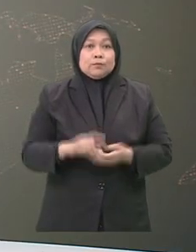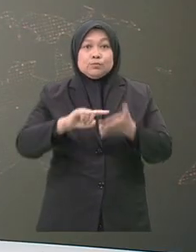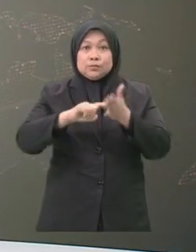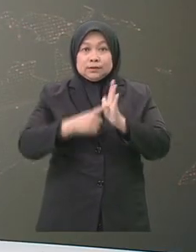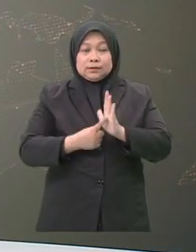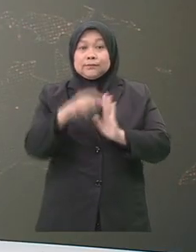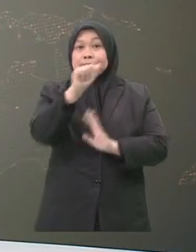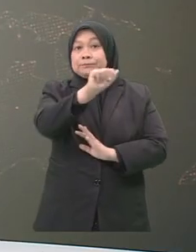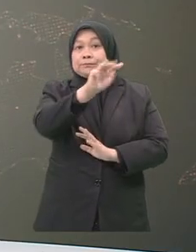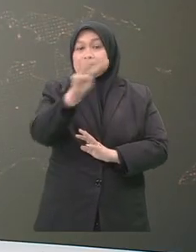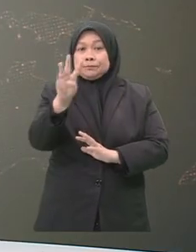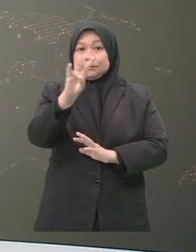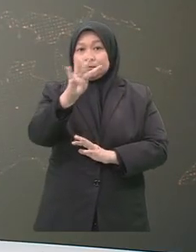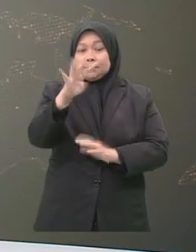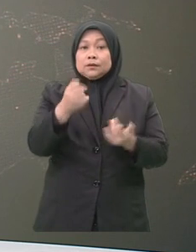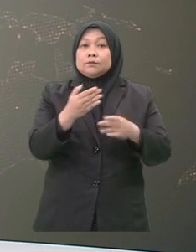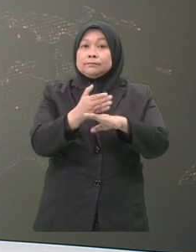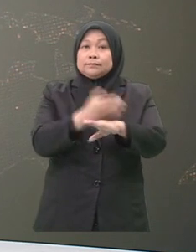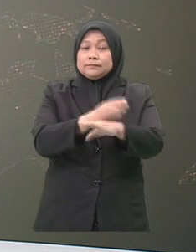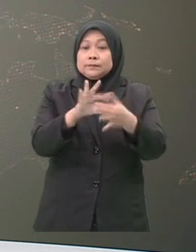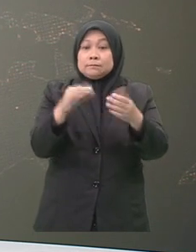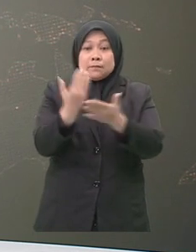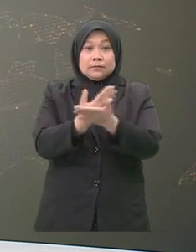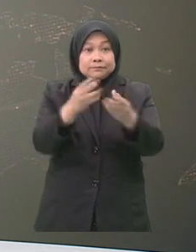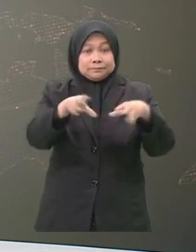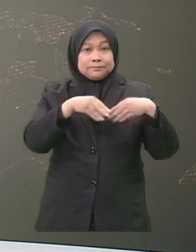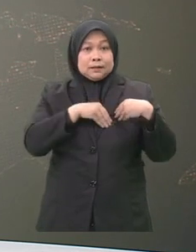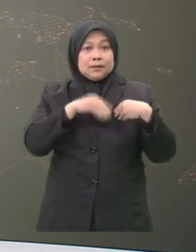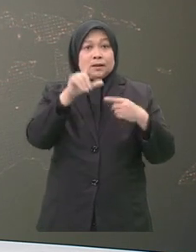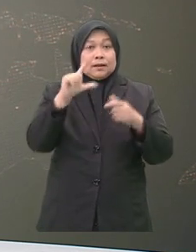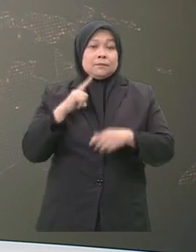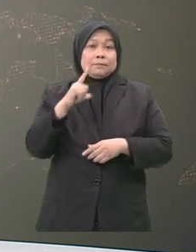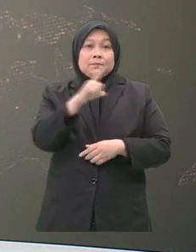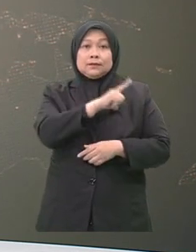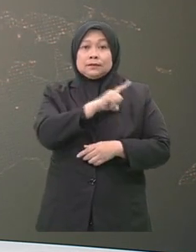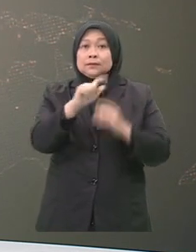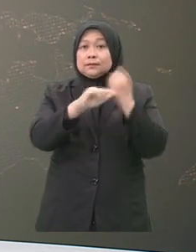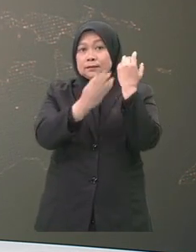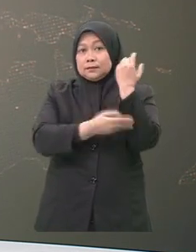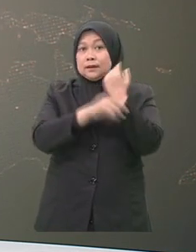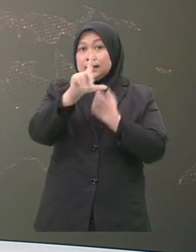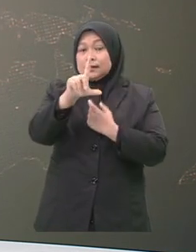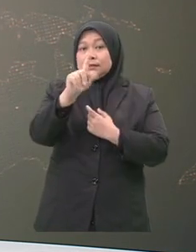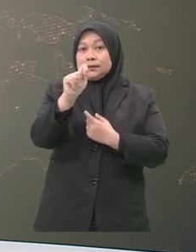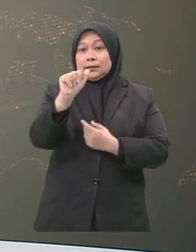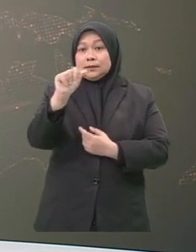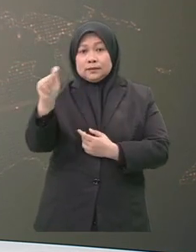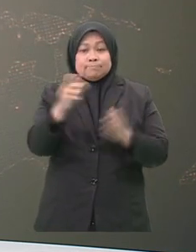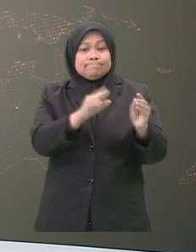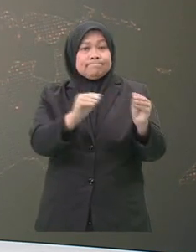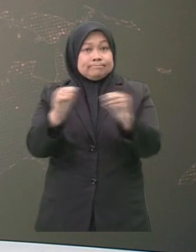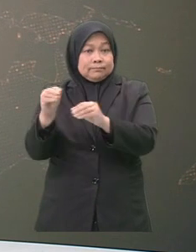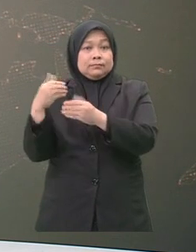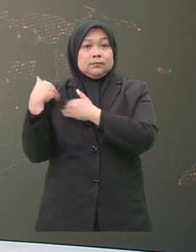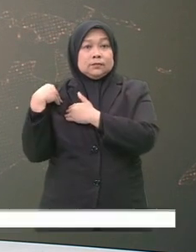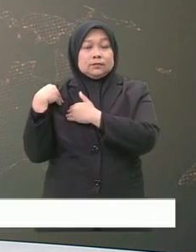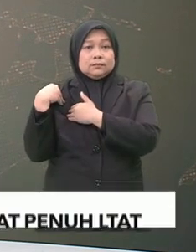45 malam ini dengan perkembangan yang baru saja diterima lembaga tabung angkatan tentara atau LTE mengambil alih Syarikat